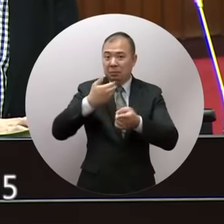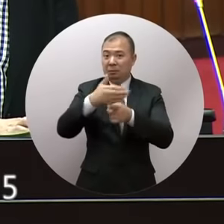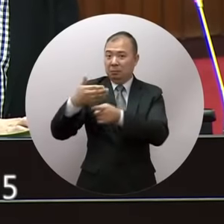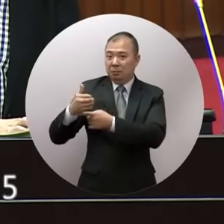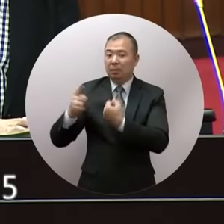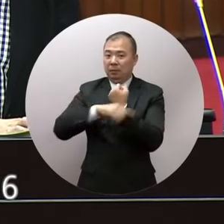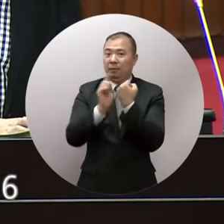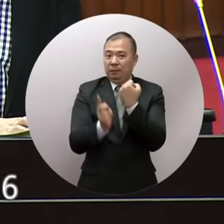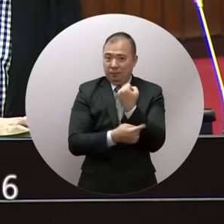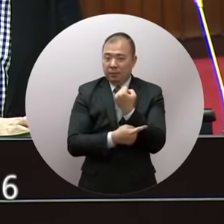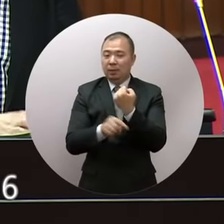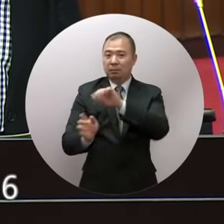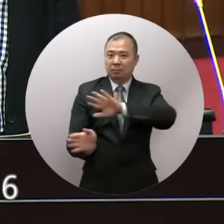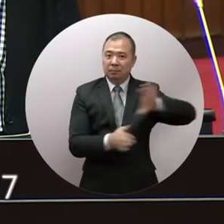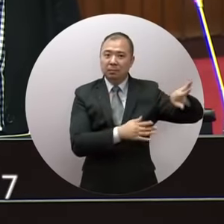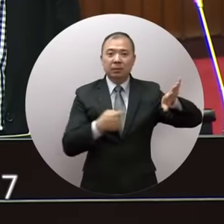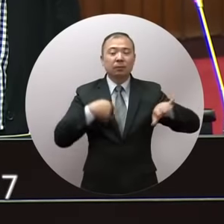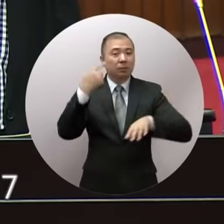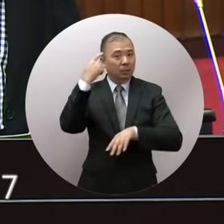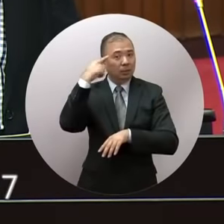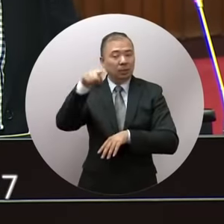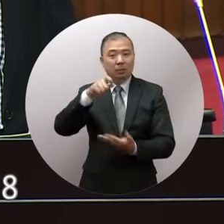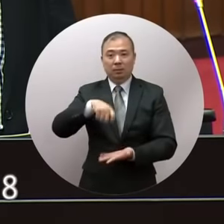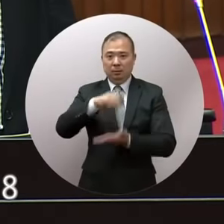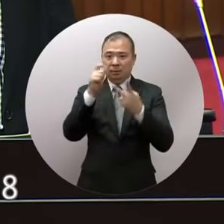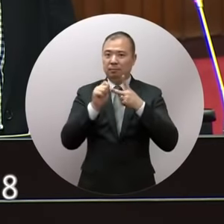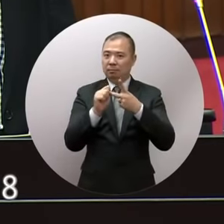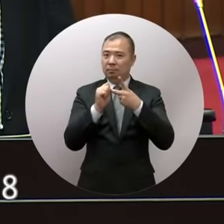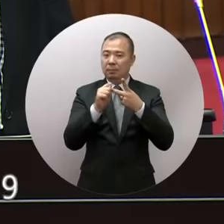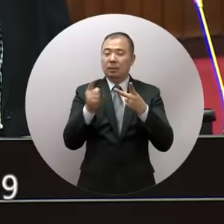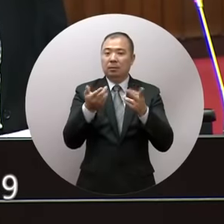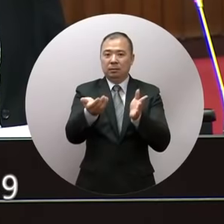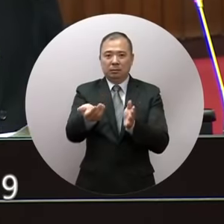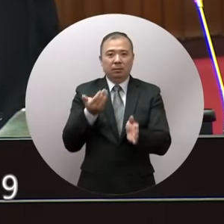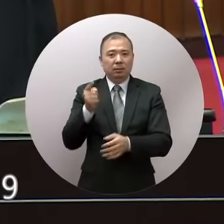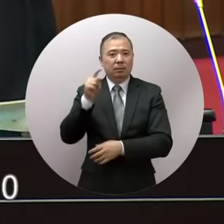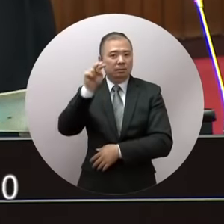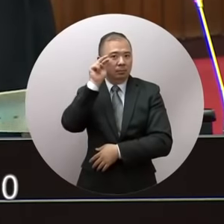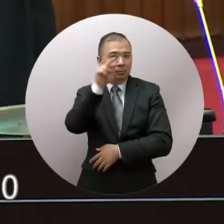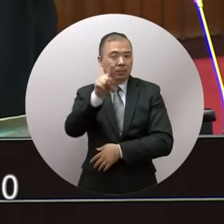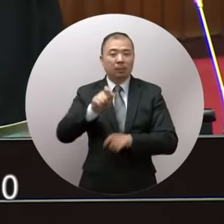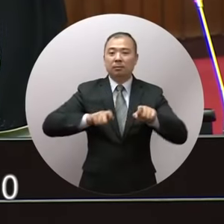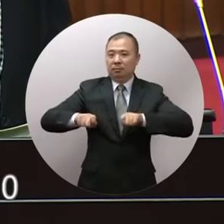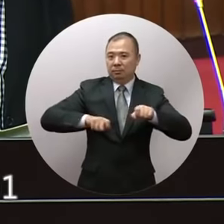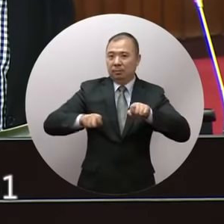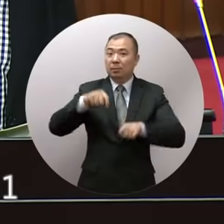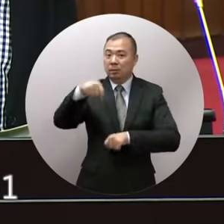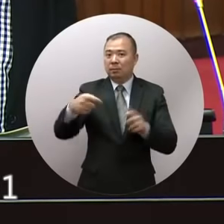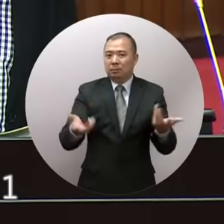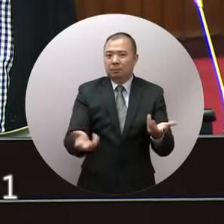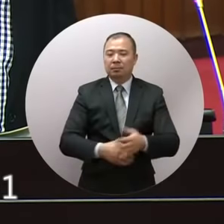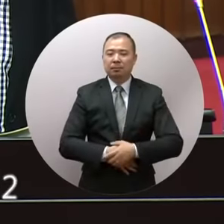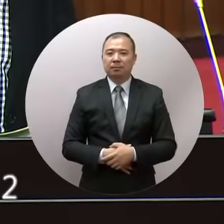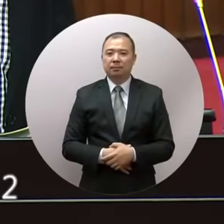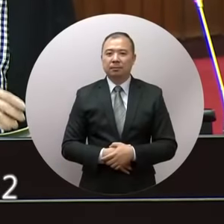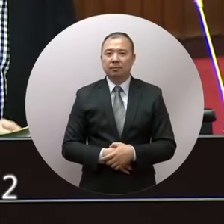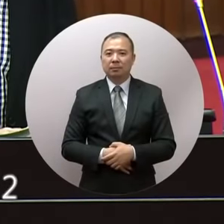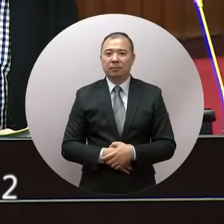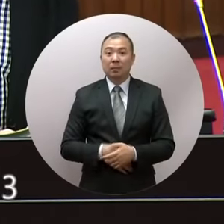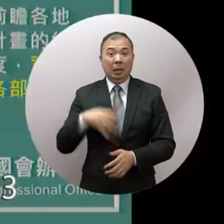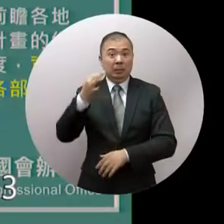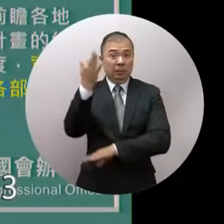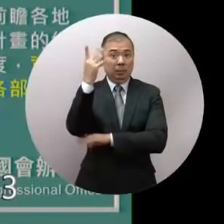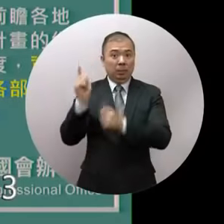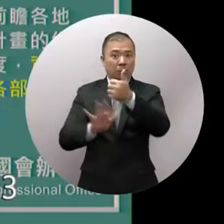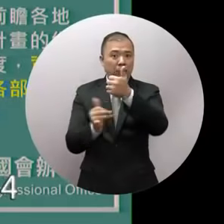呢，我想要跟院长讨论的是下一个议题，就是前瞻计划了吼。那前瞻基础计划在财委会